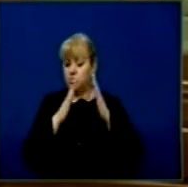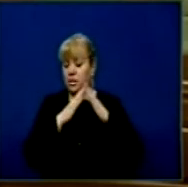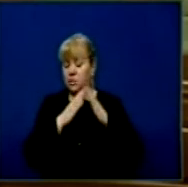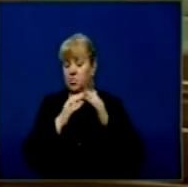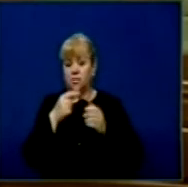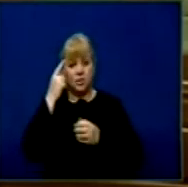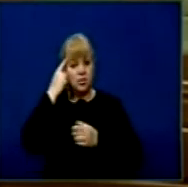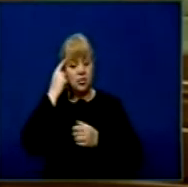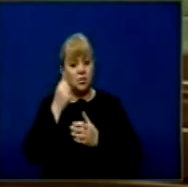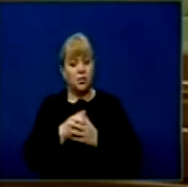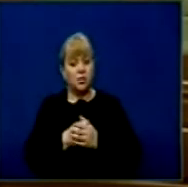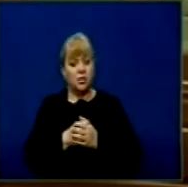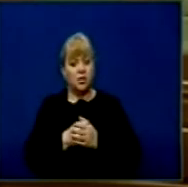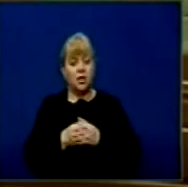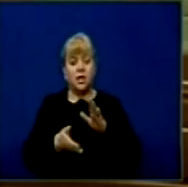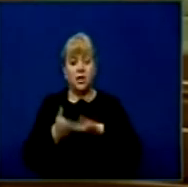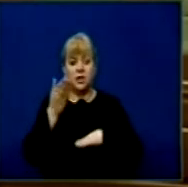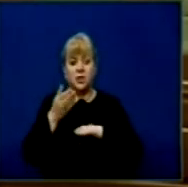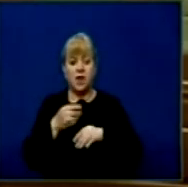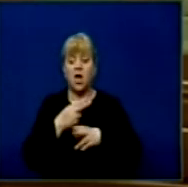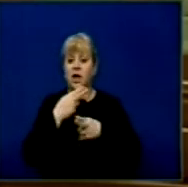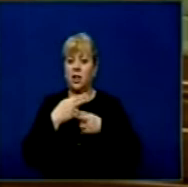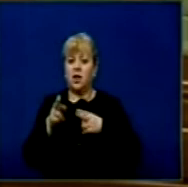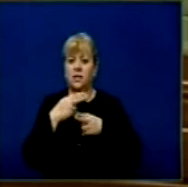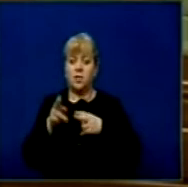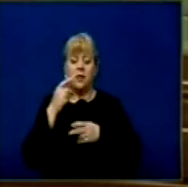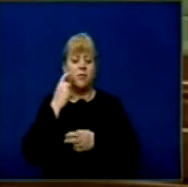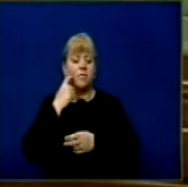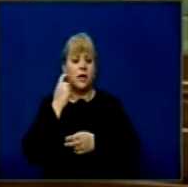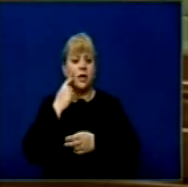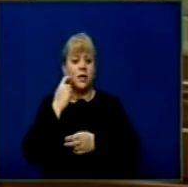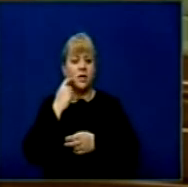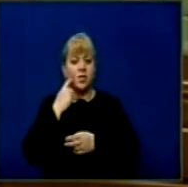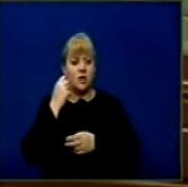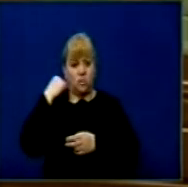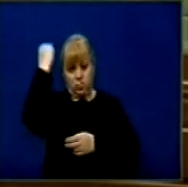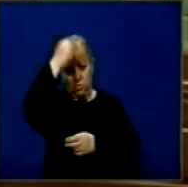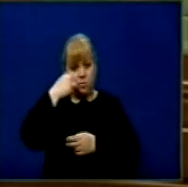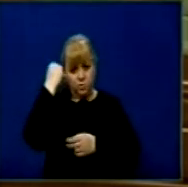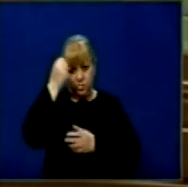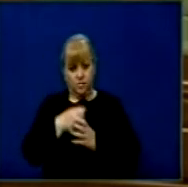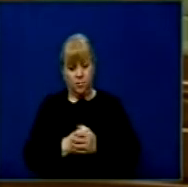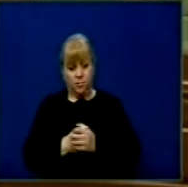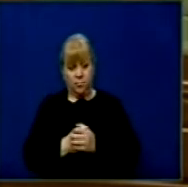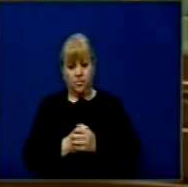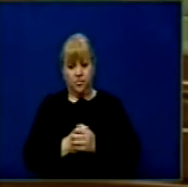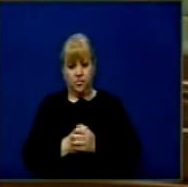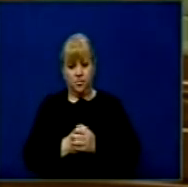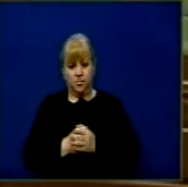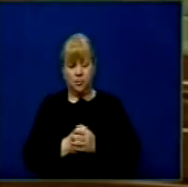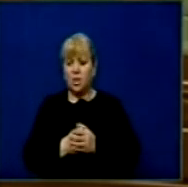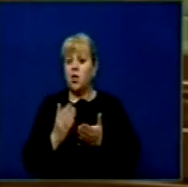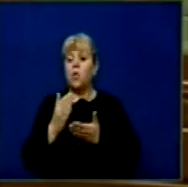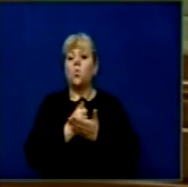u investuar nga rritja e kredisë në përbankat komerciale të Kosovës. Që i pjen, kush po përfiton në këtë